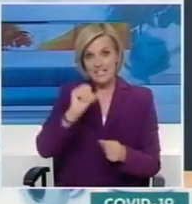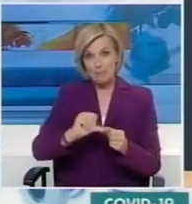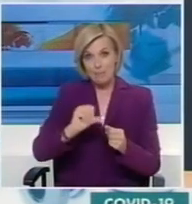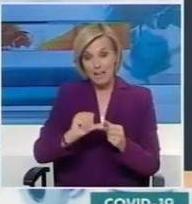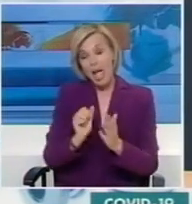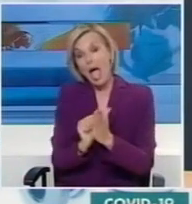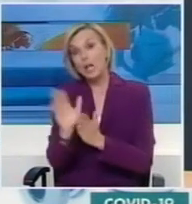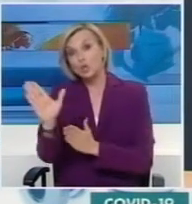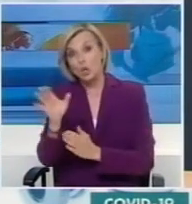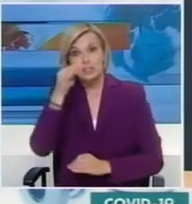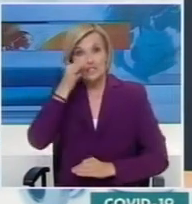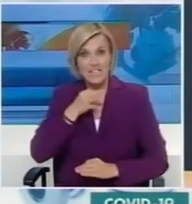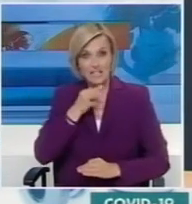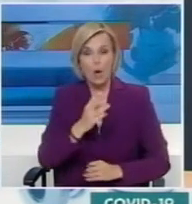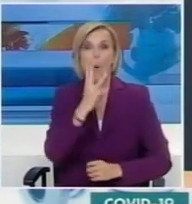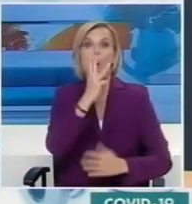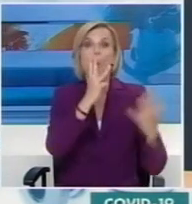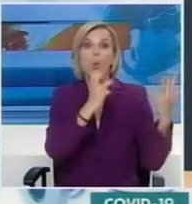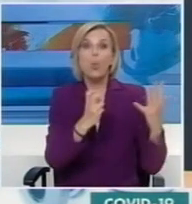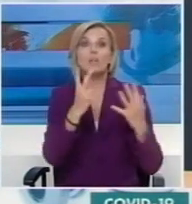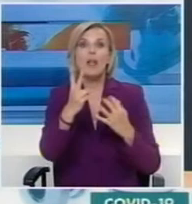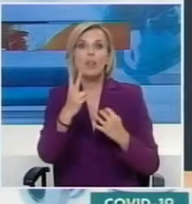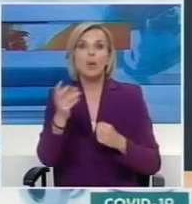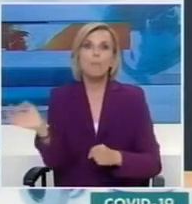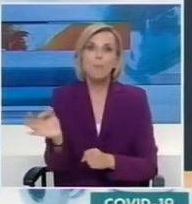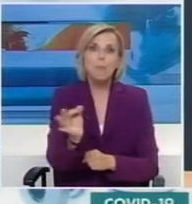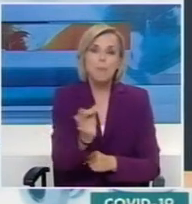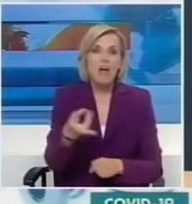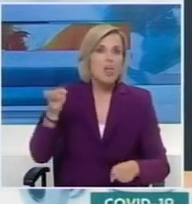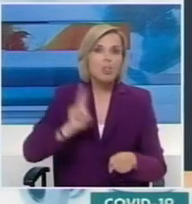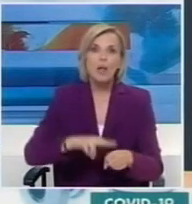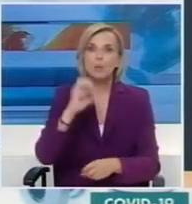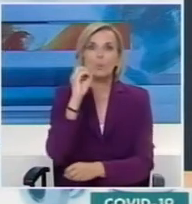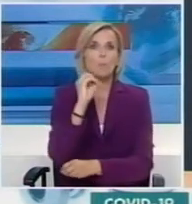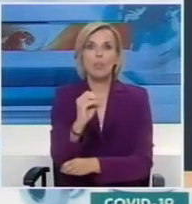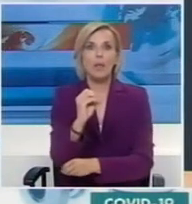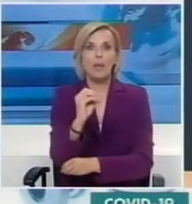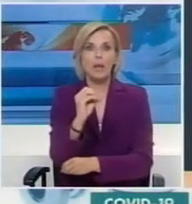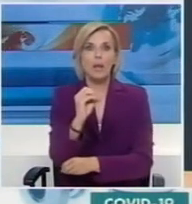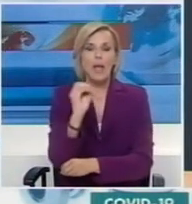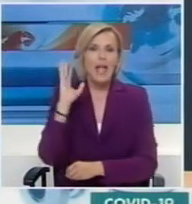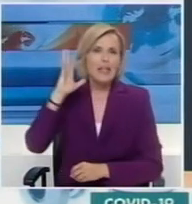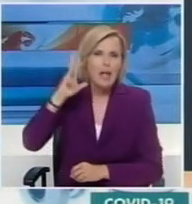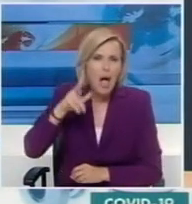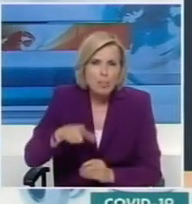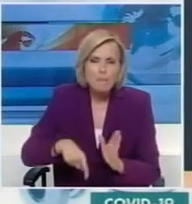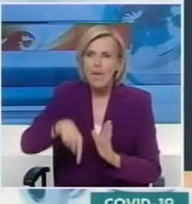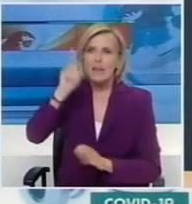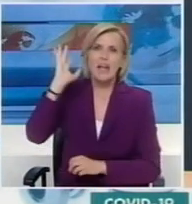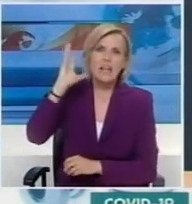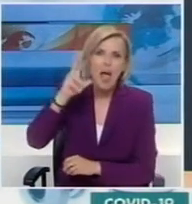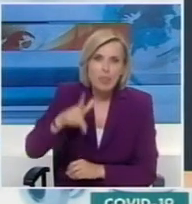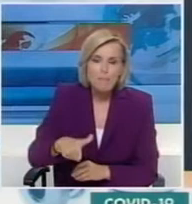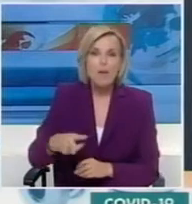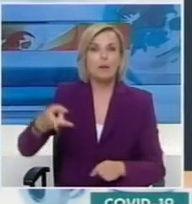Κίνας είχαμε 82 περιπτώσεις της νόσου και κανένα θάνατο. Ο ημερήσιος ρυθμός νέων περιπτώσεων σε όλο τον κόσμο είναι